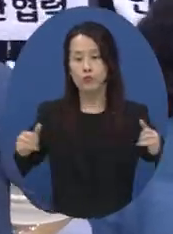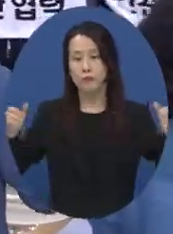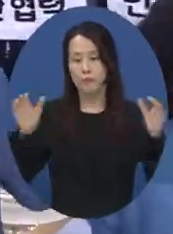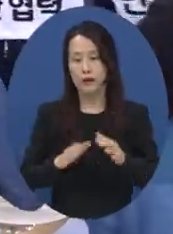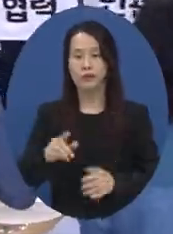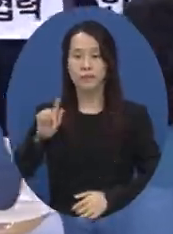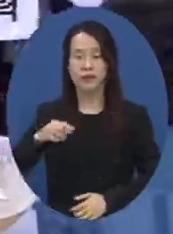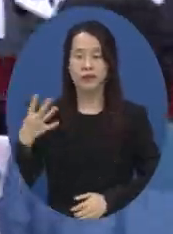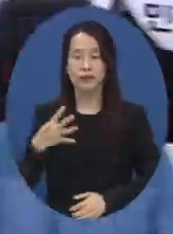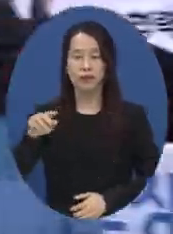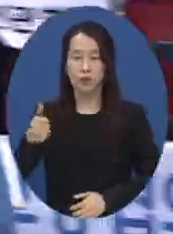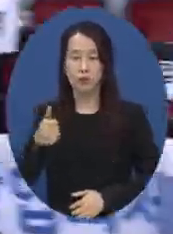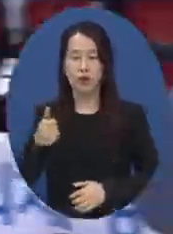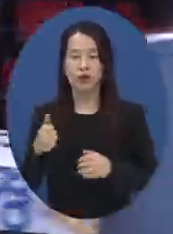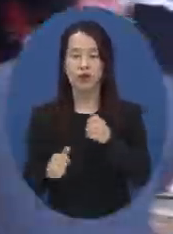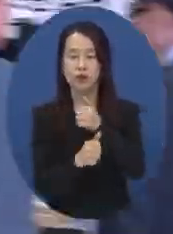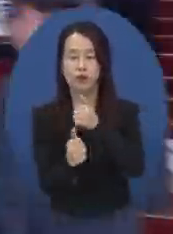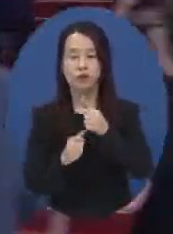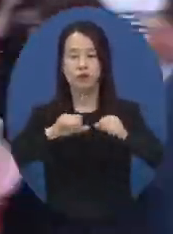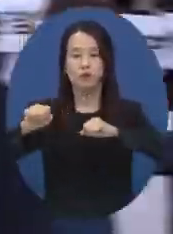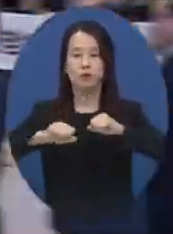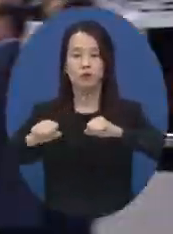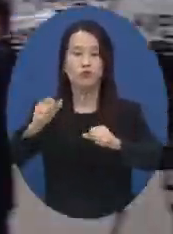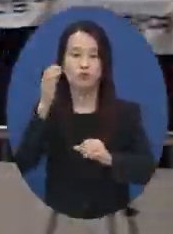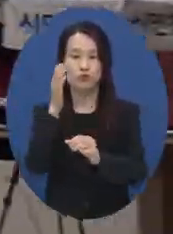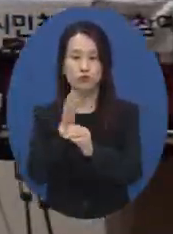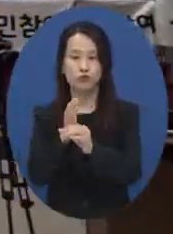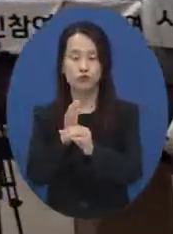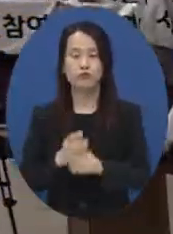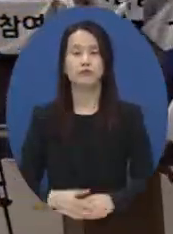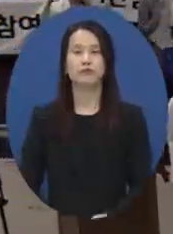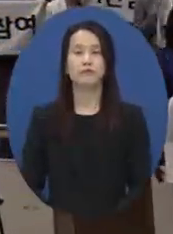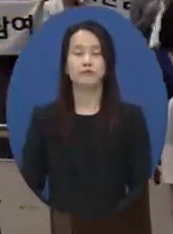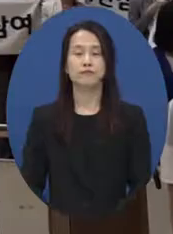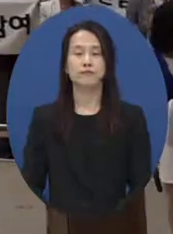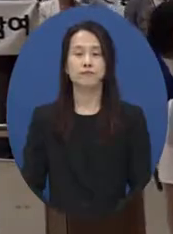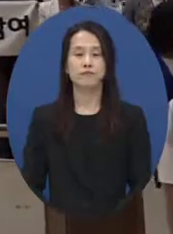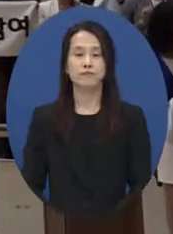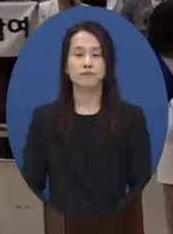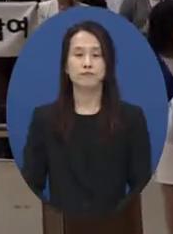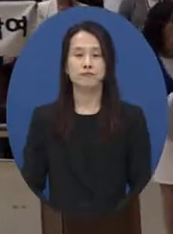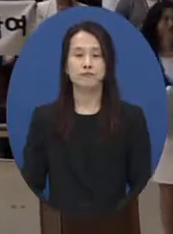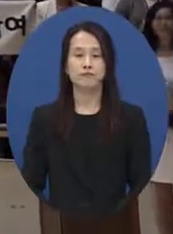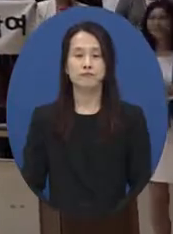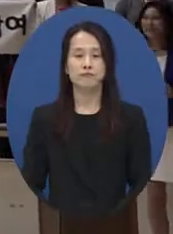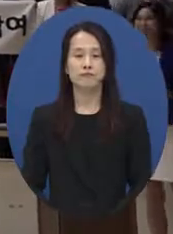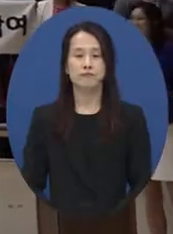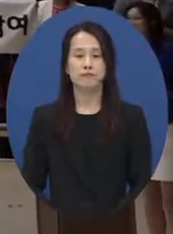14,500여 명의 위원이 활동 중입니다. 경기 CCTV 최창순입니다.